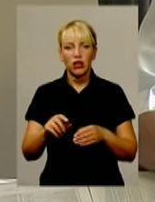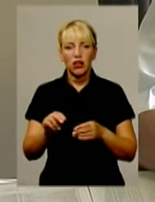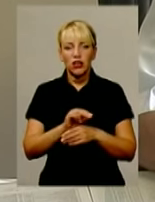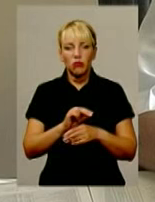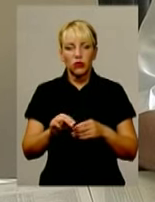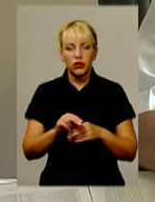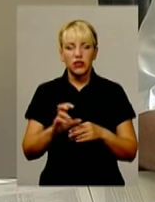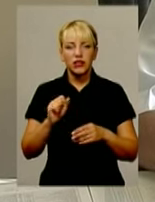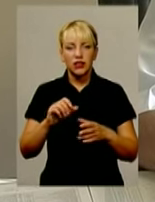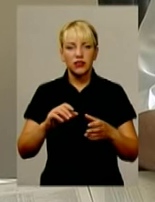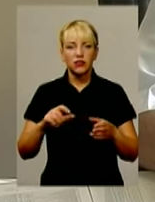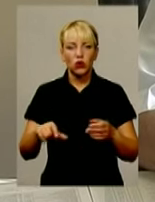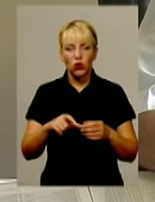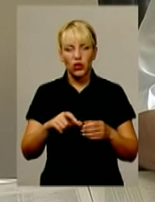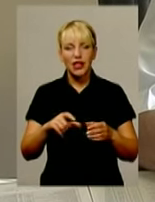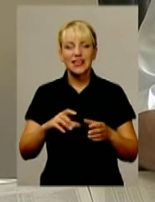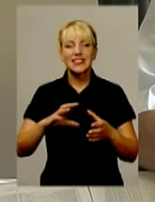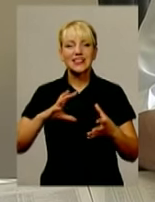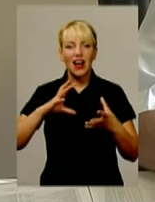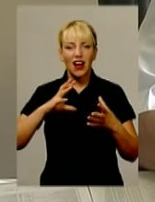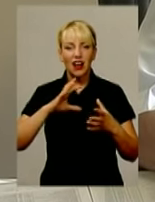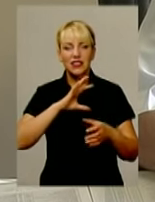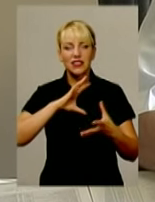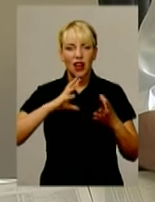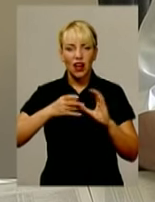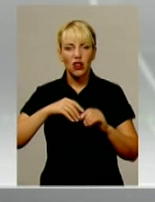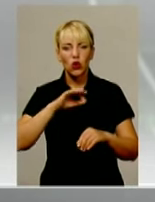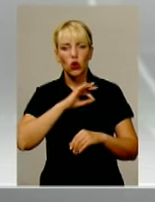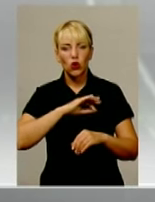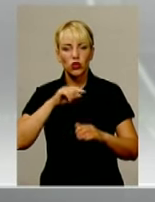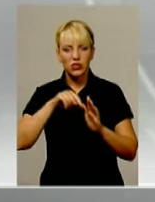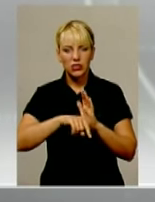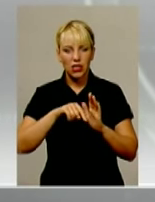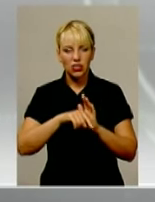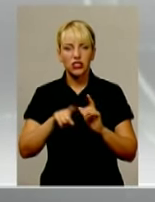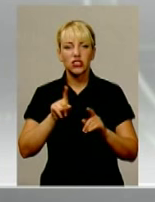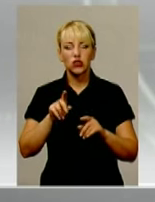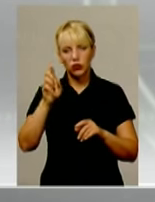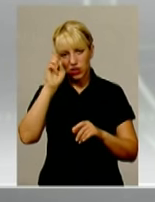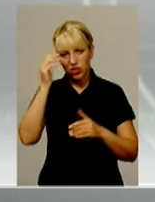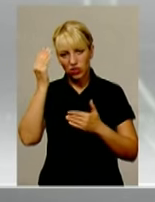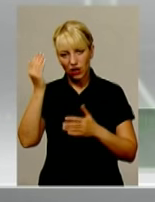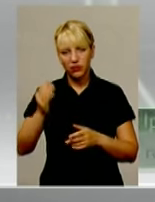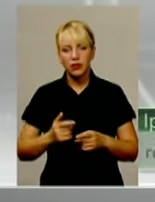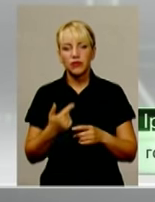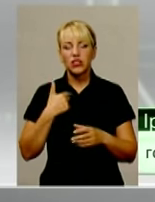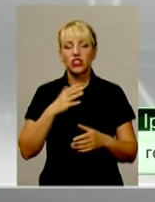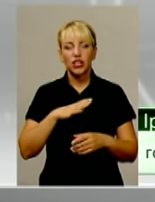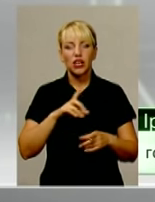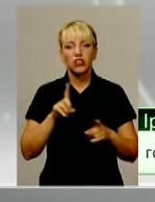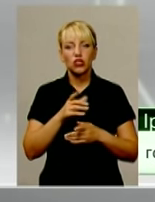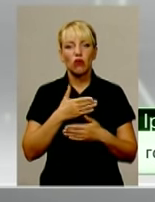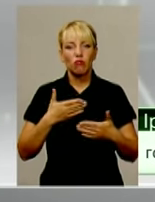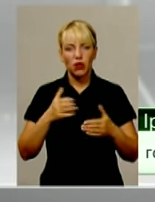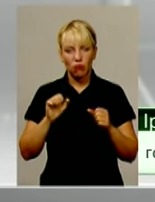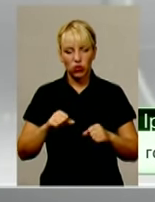користування місцевого значення. Тобто ті, що є на балансі держави. чекати на те, що ми можемо зробити самі.